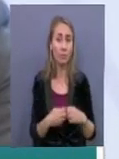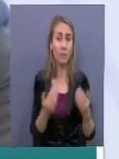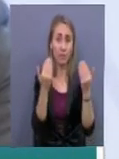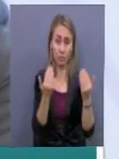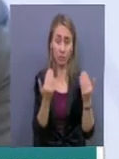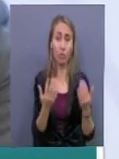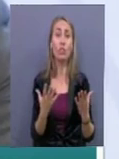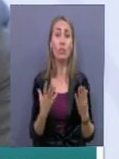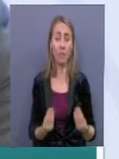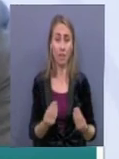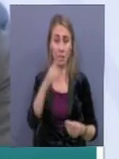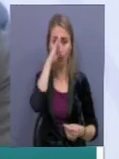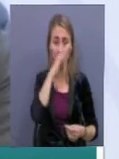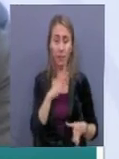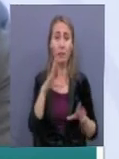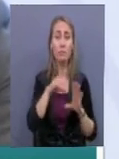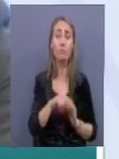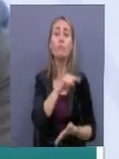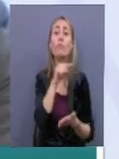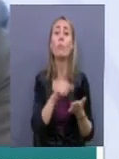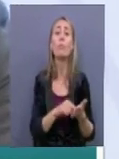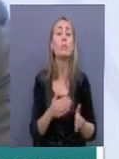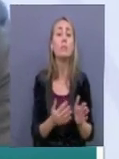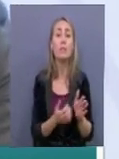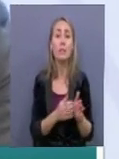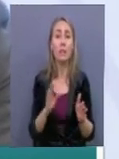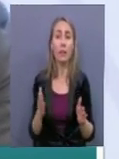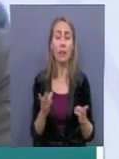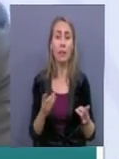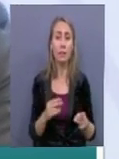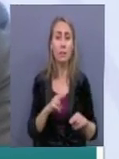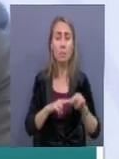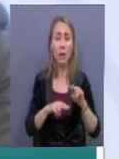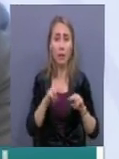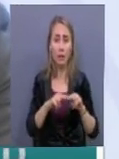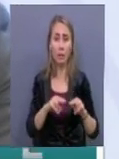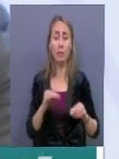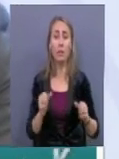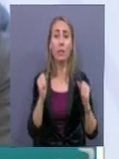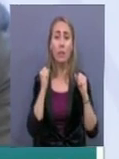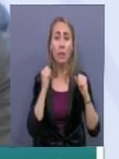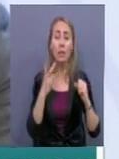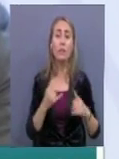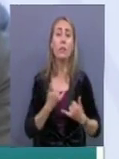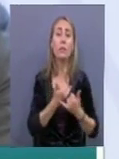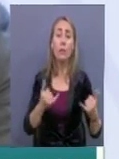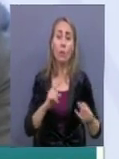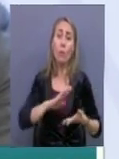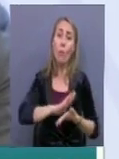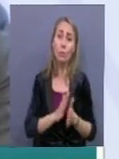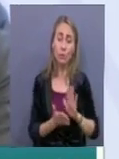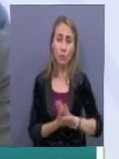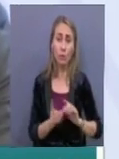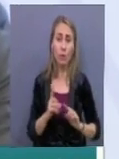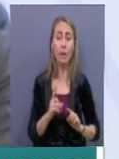Қазақстанда азаматтарды салауатты өмір салтына баулуға қажетті спорт нысандарының тапшылығы сезіледі. Тұңғыш президенттің жолдауы аясында 100 дене шынықтыру